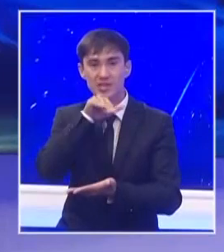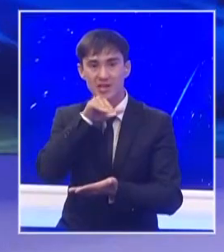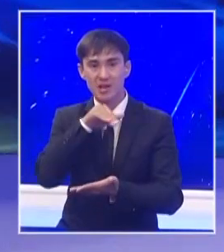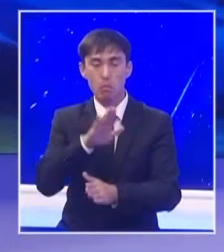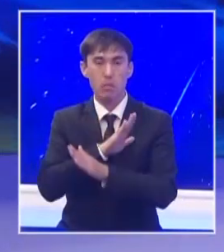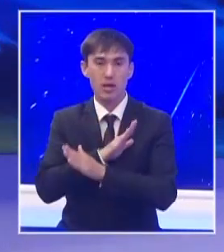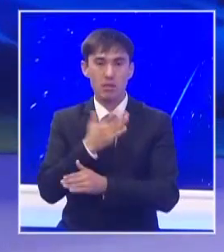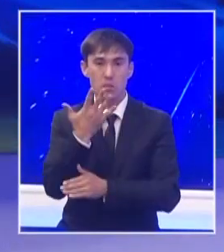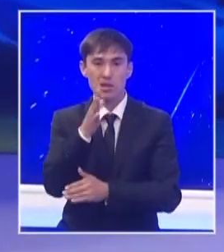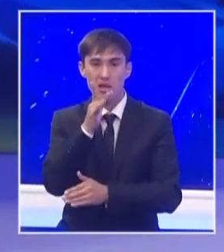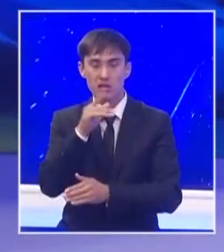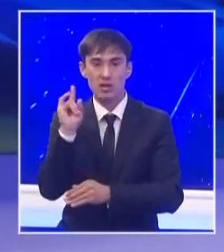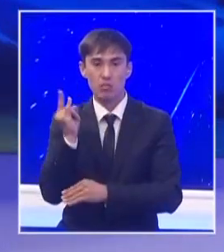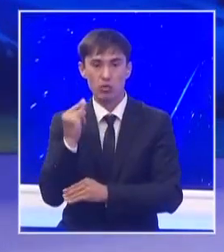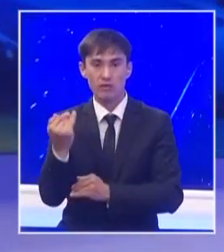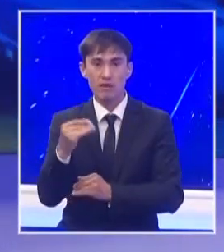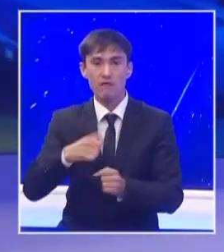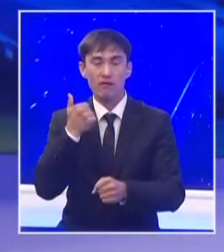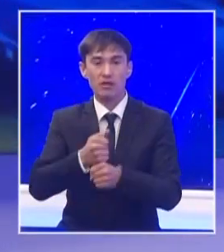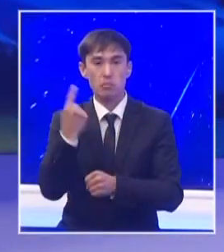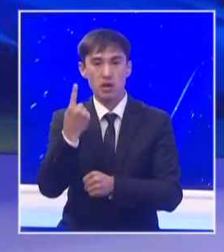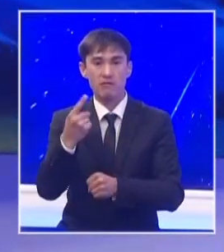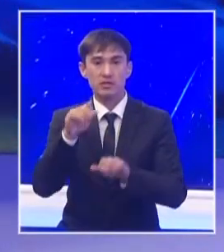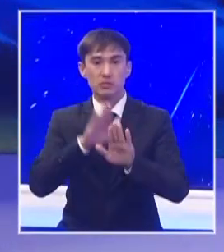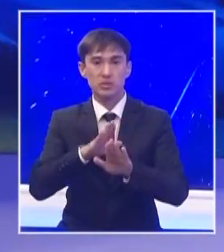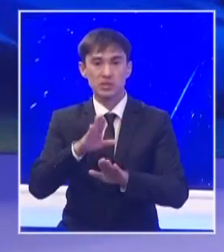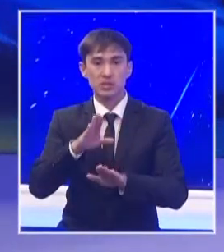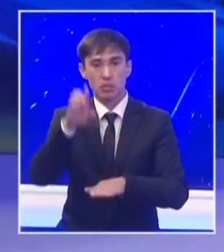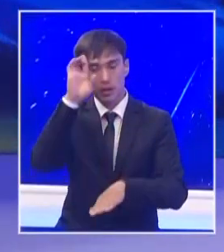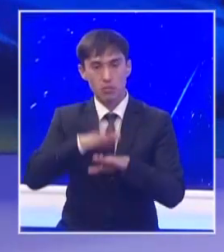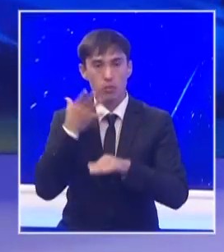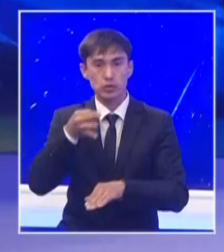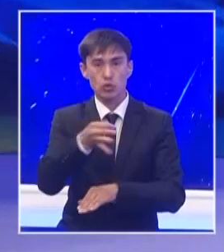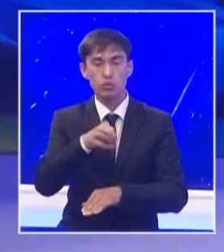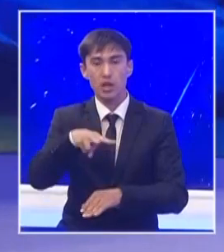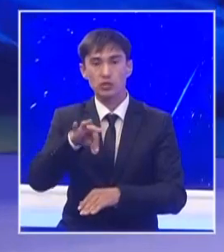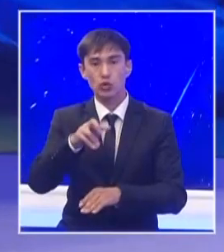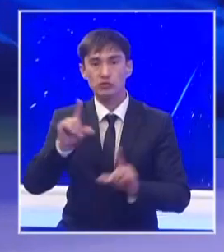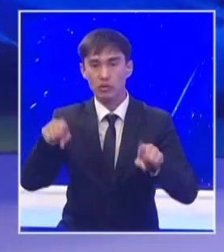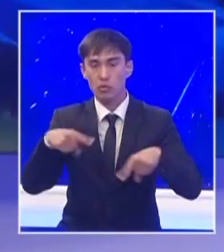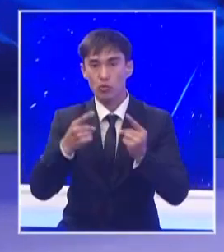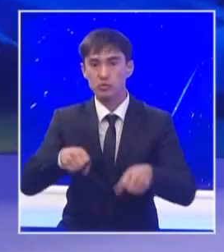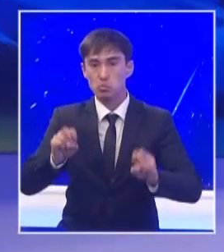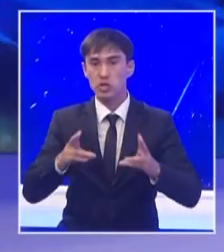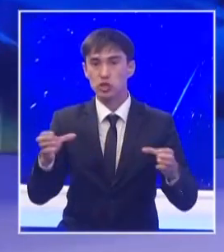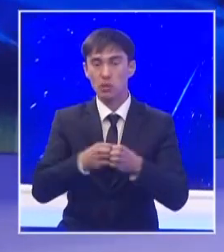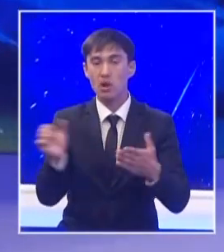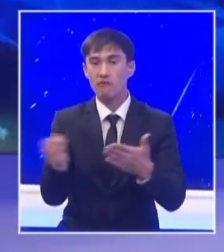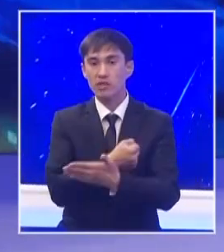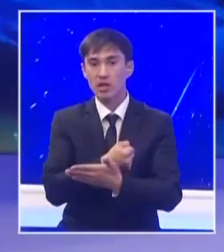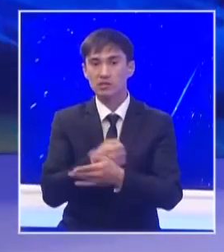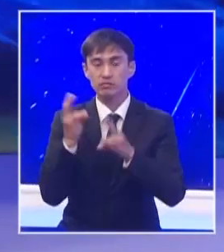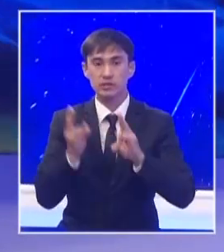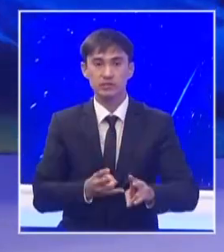5-летний ребенок. Во главе с первым заместителем акима Алматинской области Лязатом Турлашевым сформирован оперативный штаб по ликвидации последствий